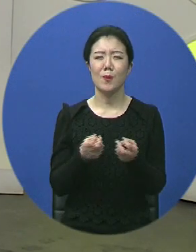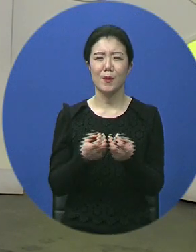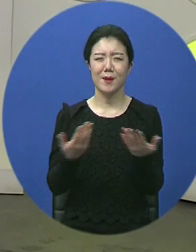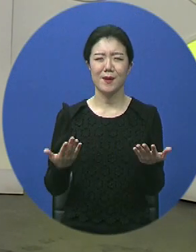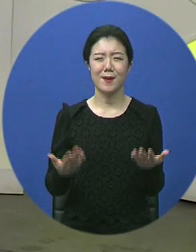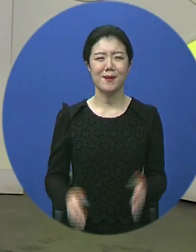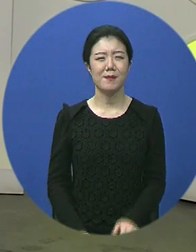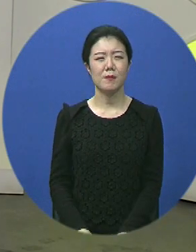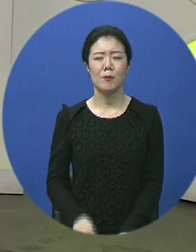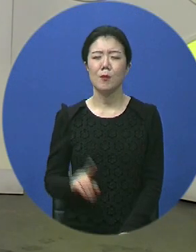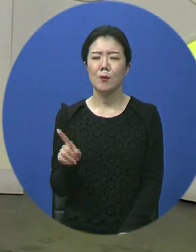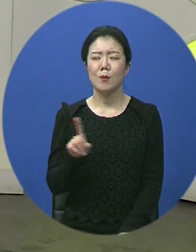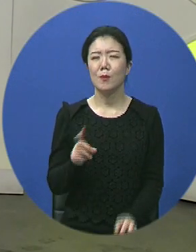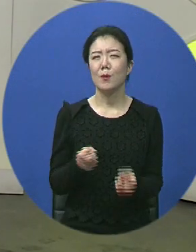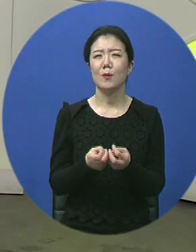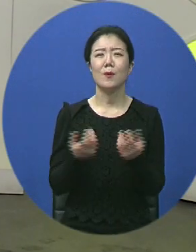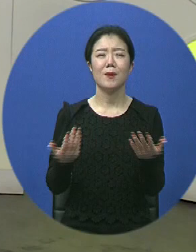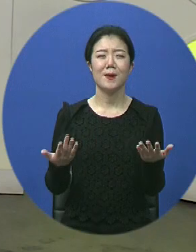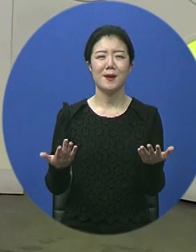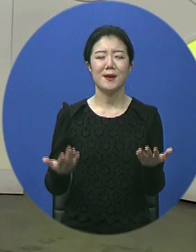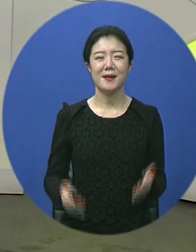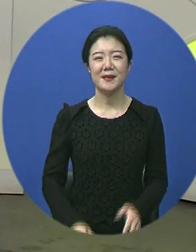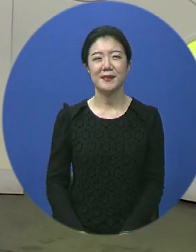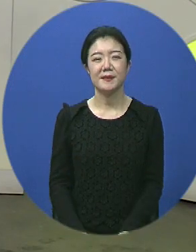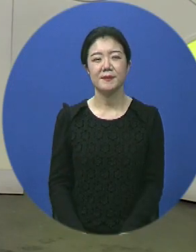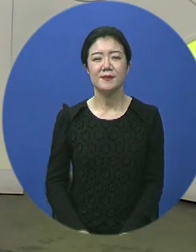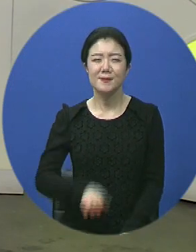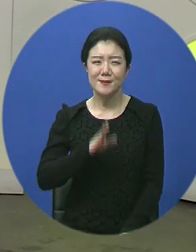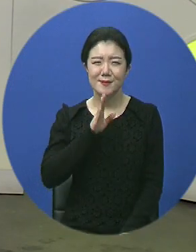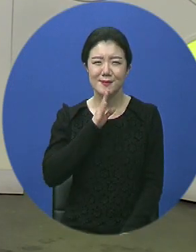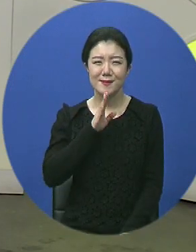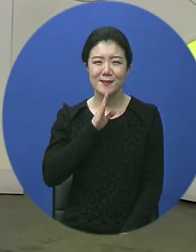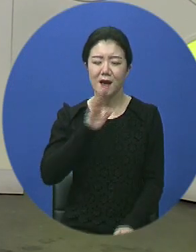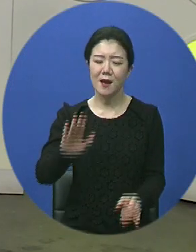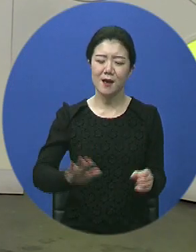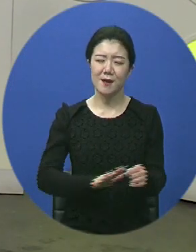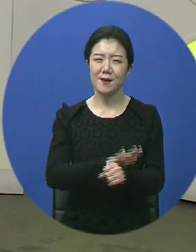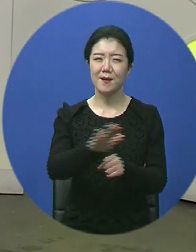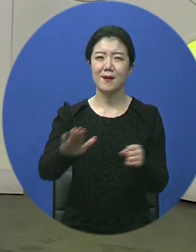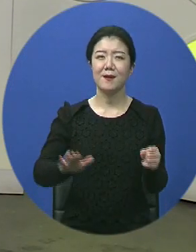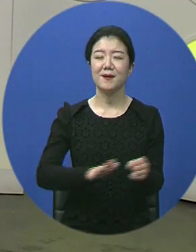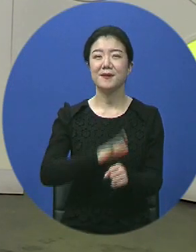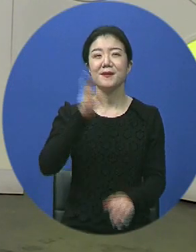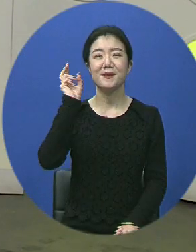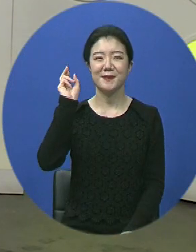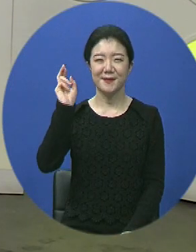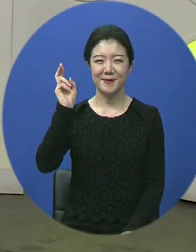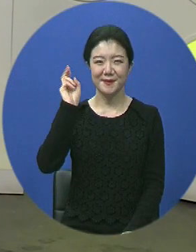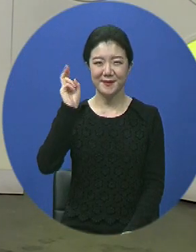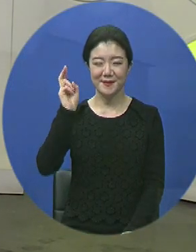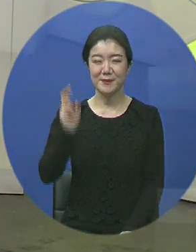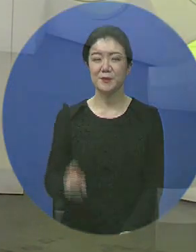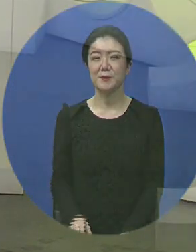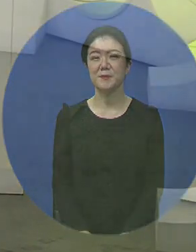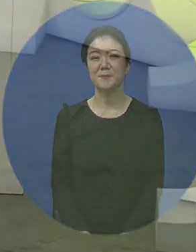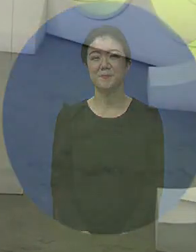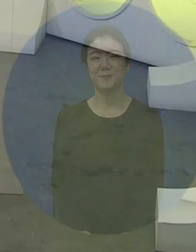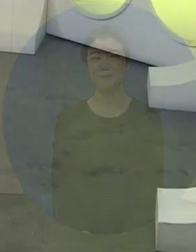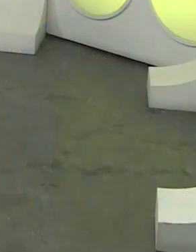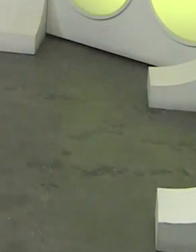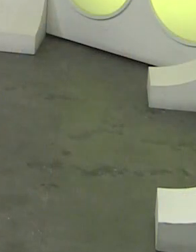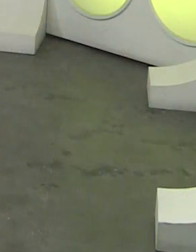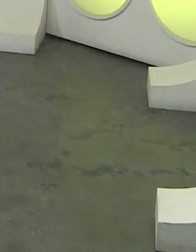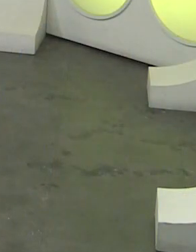어쩌면 좋아, 어쩌면 좋아. 정말 정말 사나 봐.